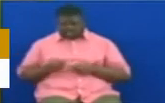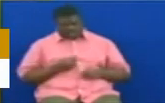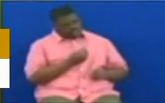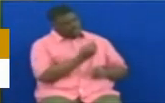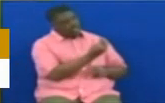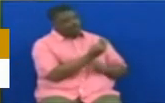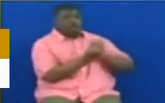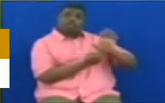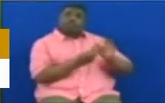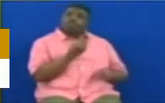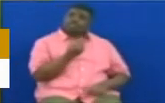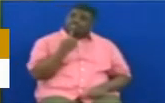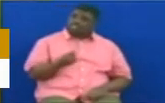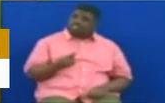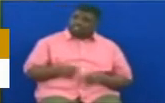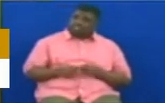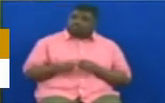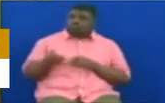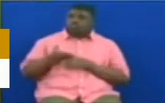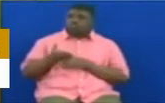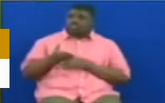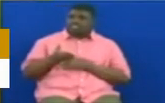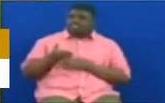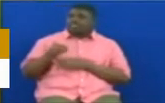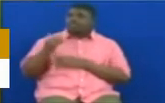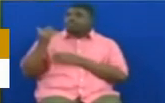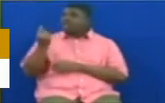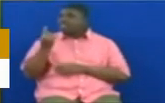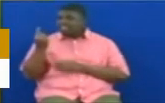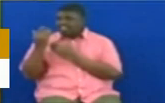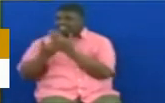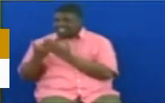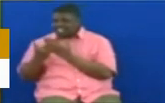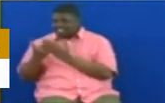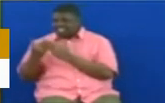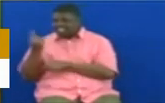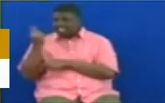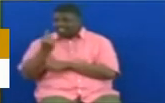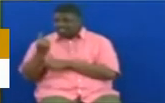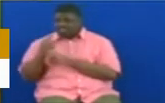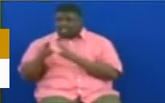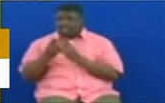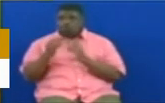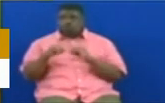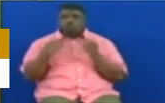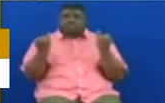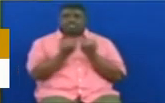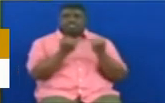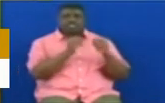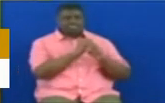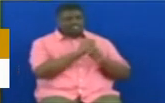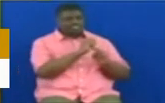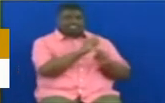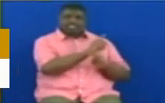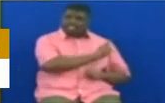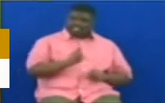47.2 inazungumzia juu ya states or regional economic integration organizations na kadhalika. Kwa hiyo